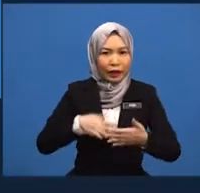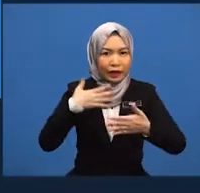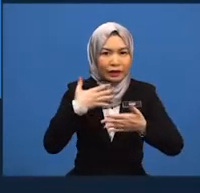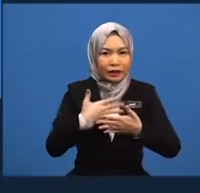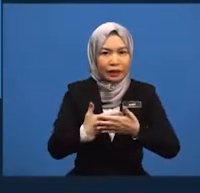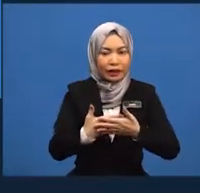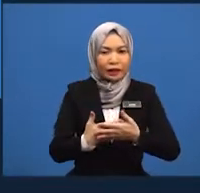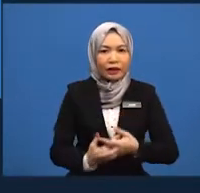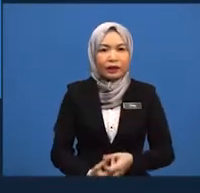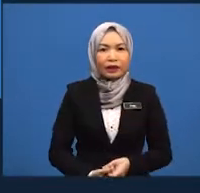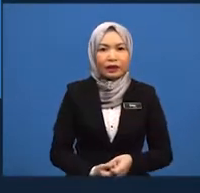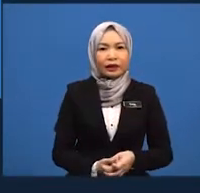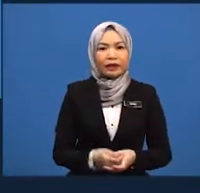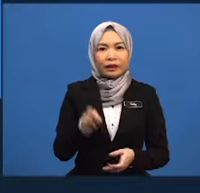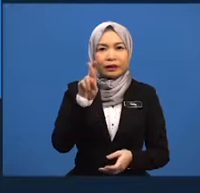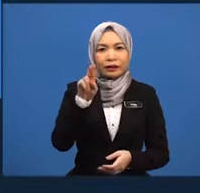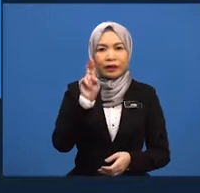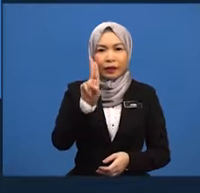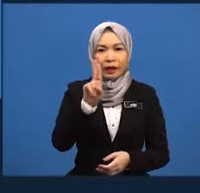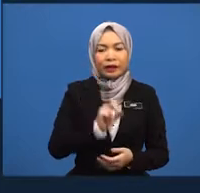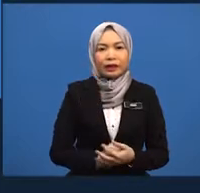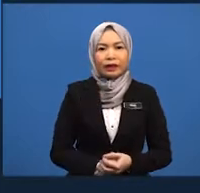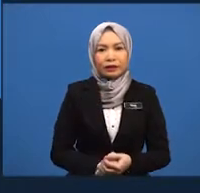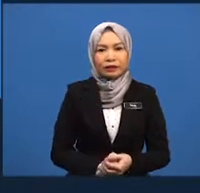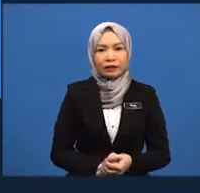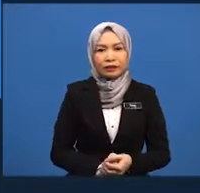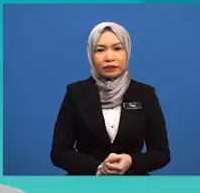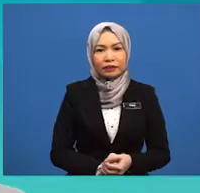sehingga repeat until.